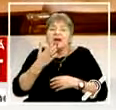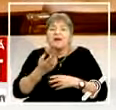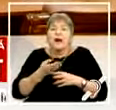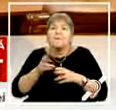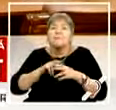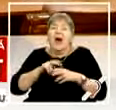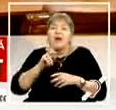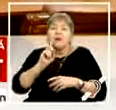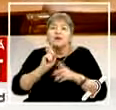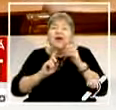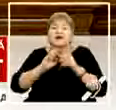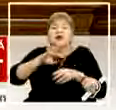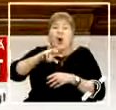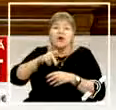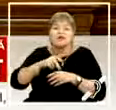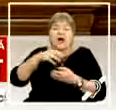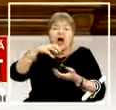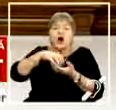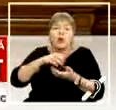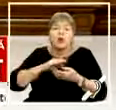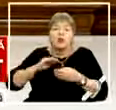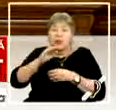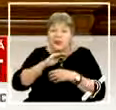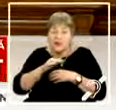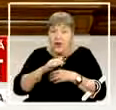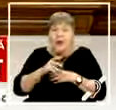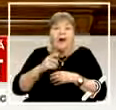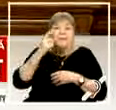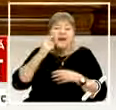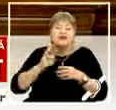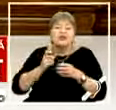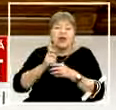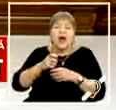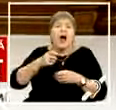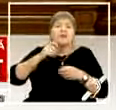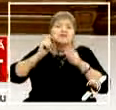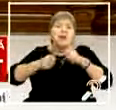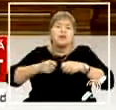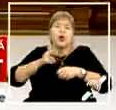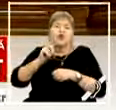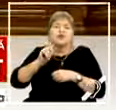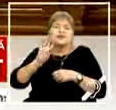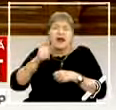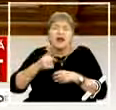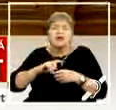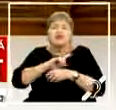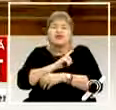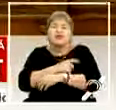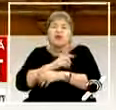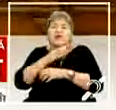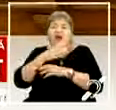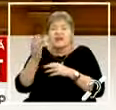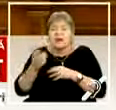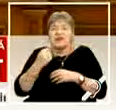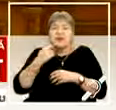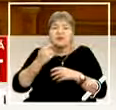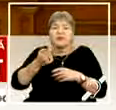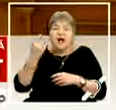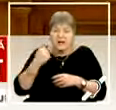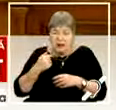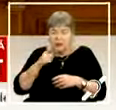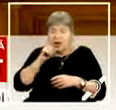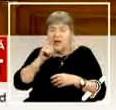în funcții publice, moțiunea pe numele lui Lucian Bodea a fost depusă de parlamentarii USR și Forța Dreptei săptămâna trecută. Scopul ei,